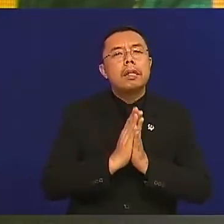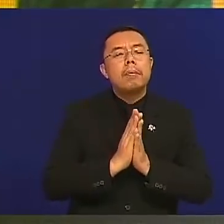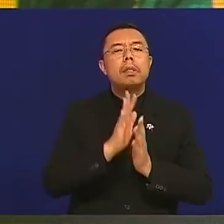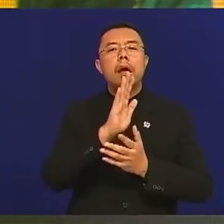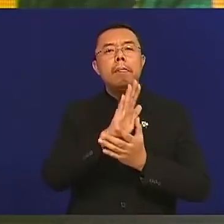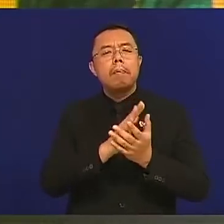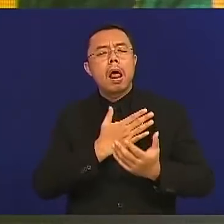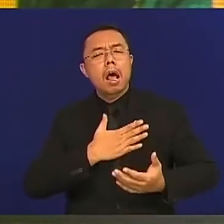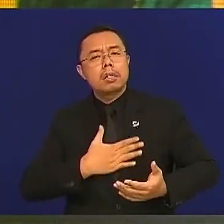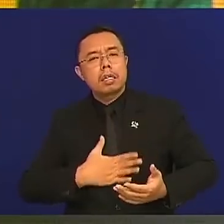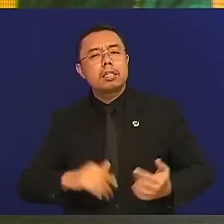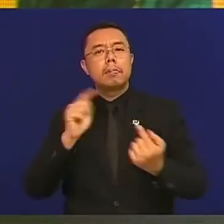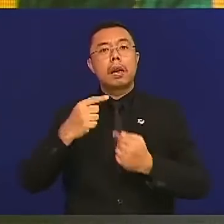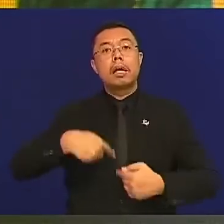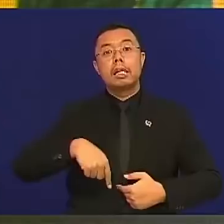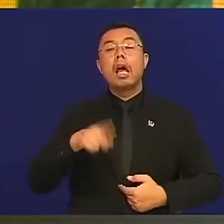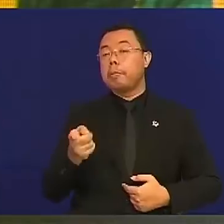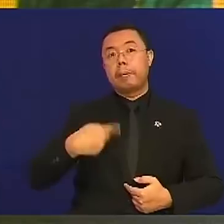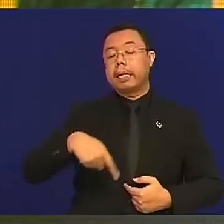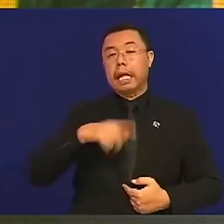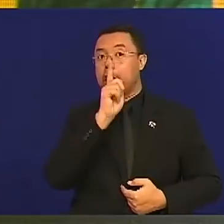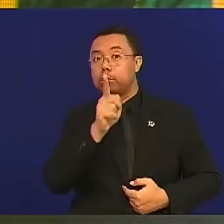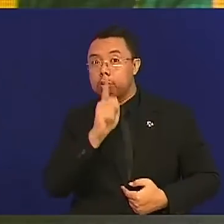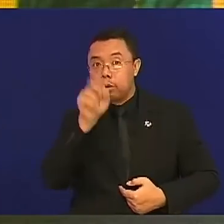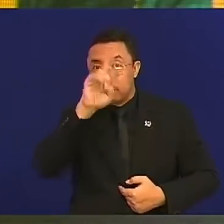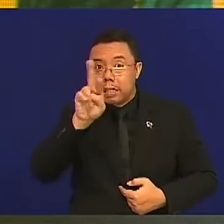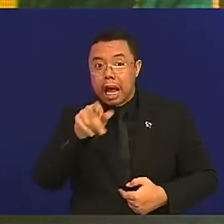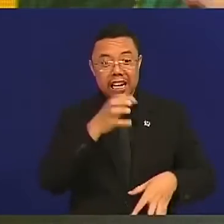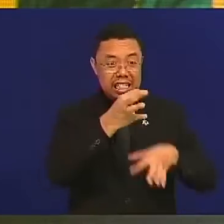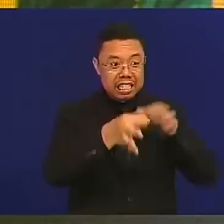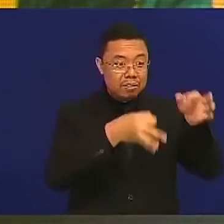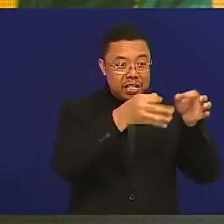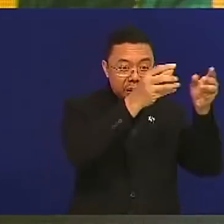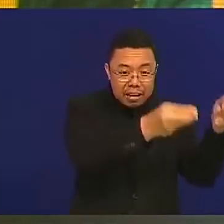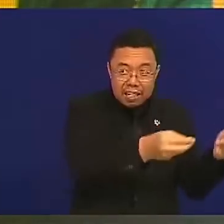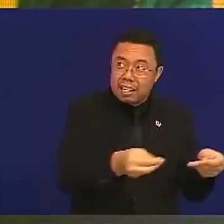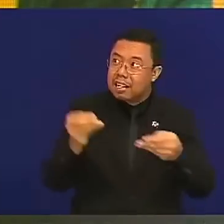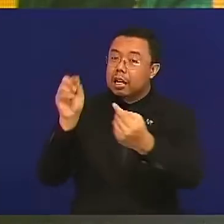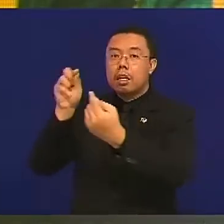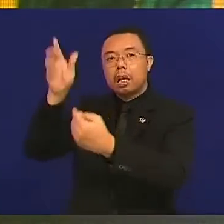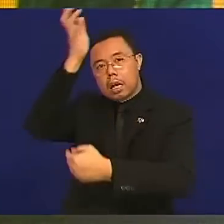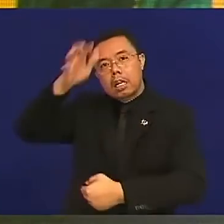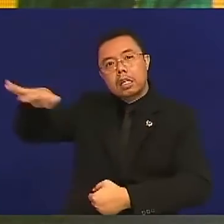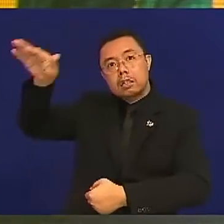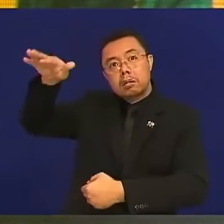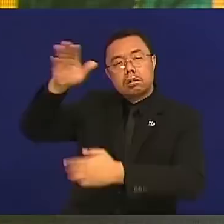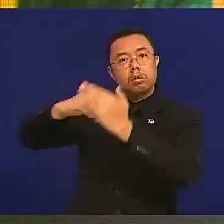kasihannya kepada kita. Kenapa kita enggak sungguh-sungguh untuk membawa orang ke kerajaan